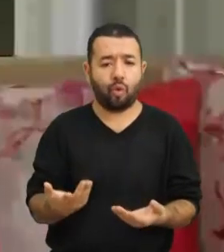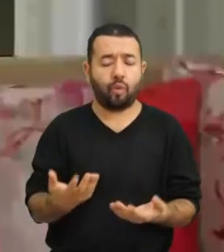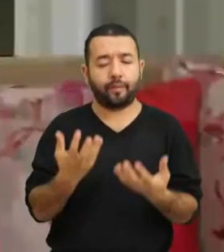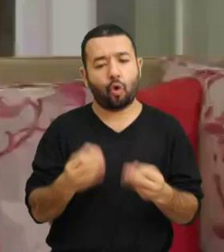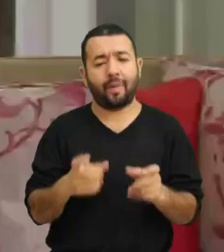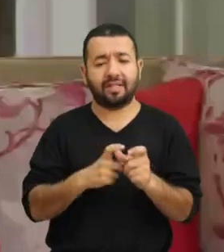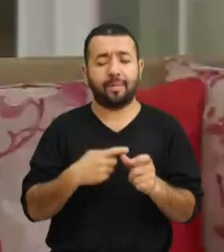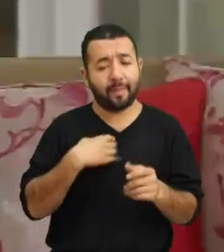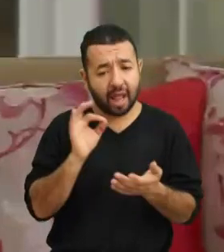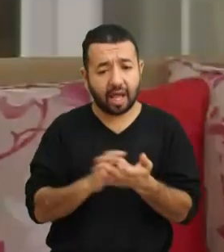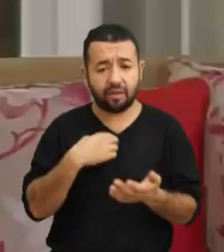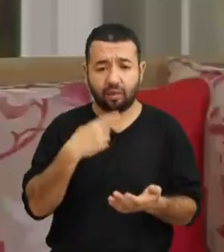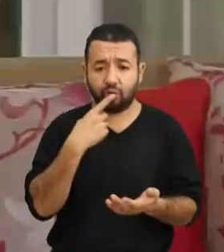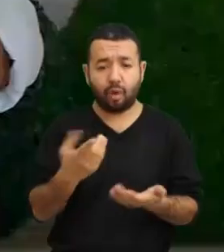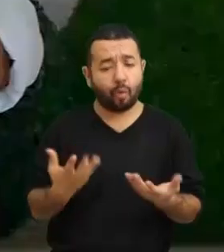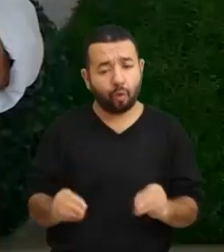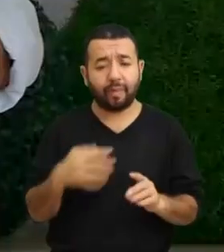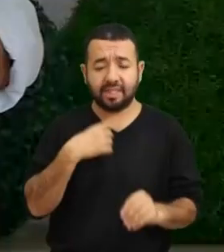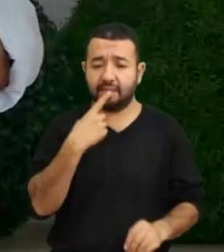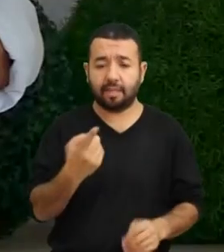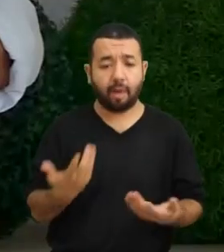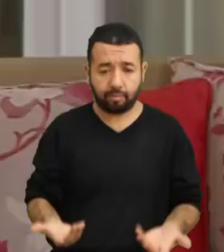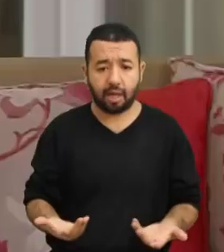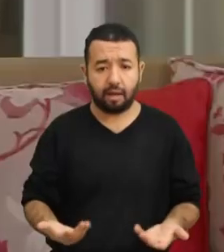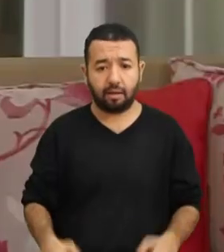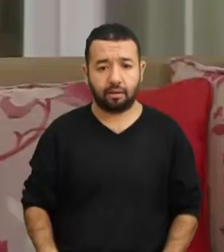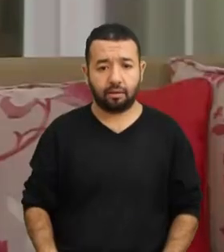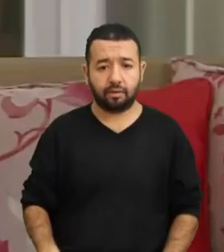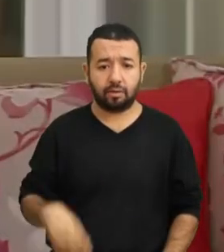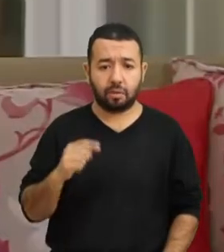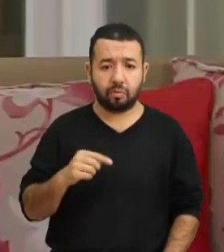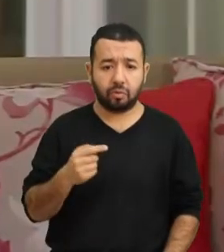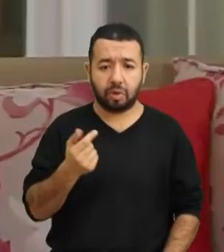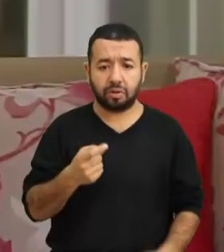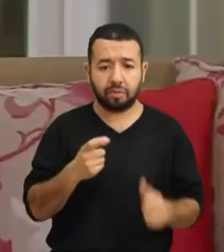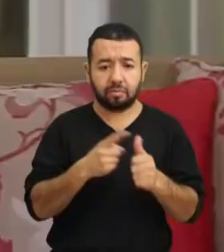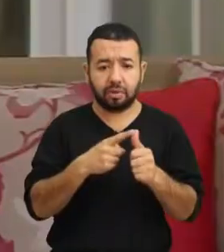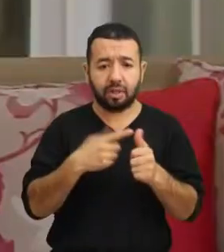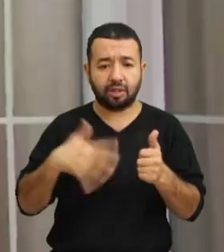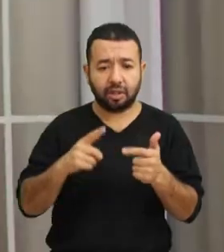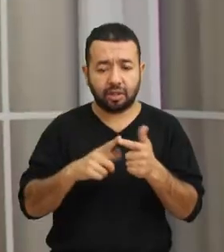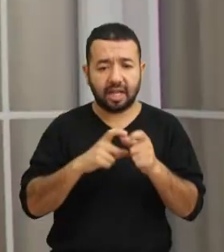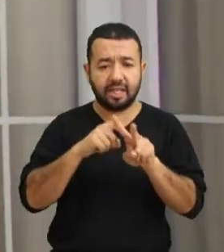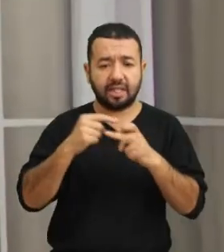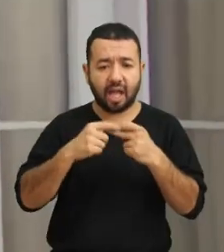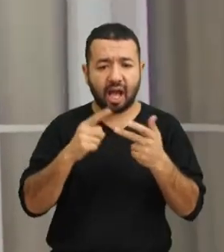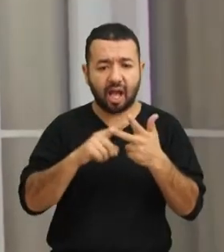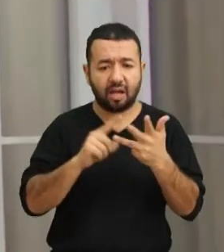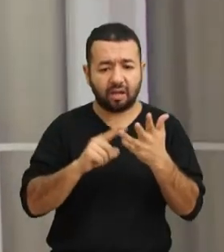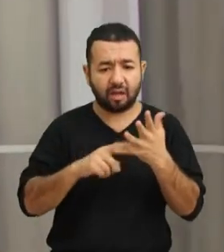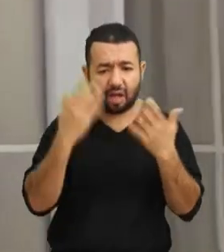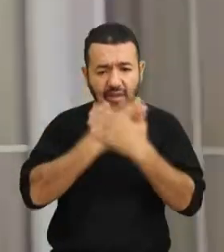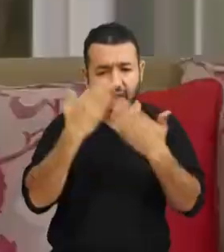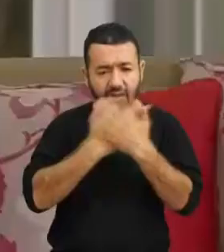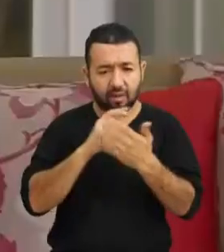Ya ben de aynı şeyi söylüyorum. Böyle şey olur mu? Tabii olmaz. Ama bugünlerde de az şey gelmedi yani başına. Ay. Bu sırada Biricik